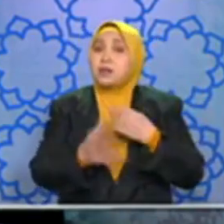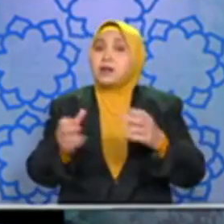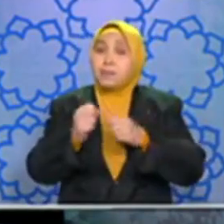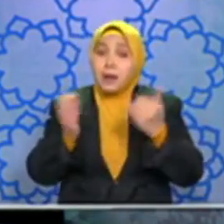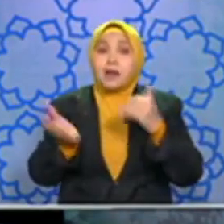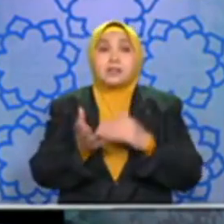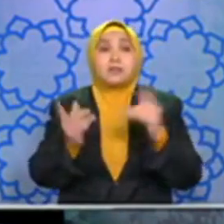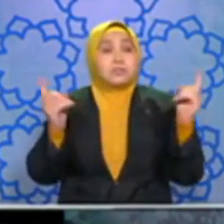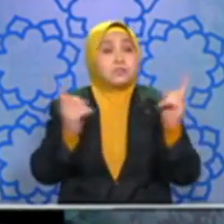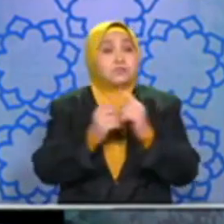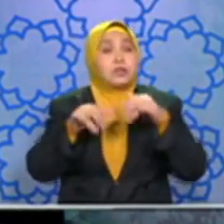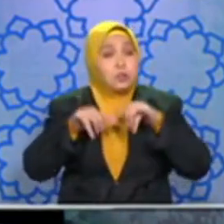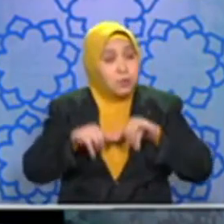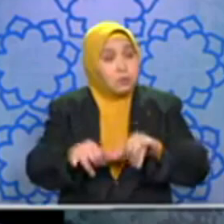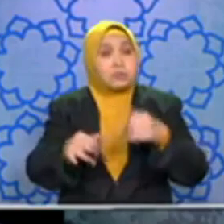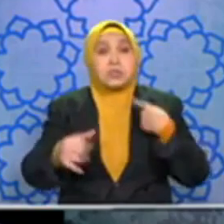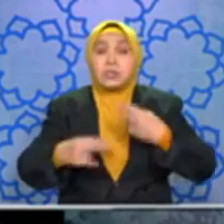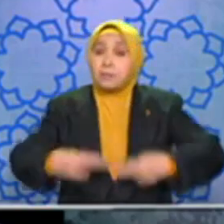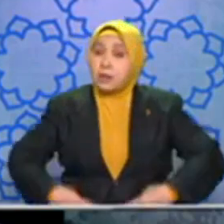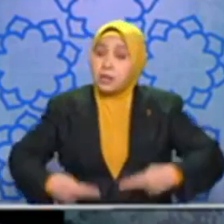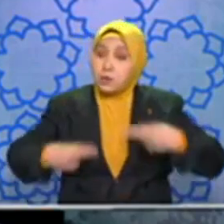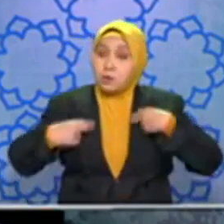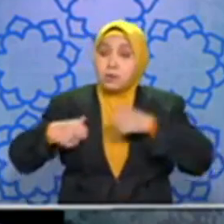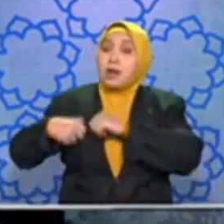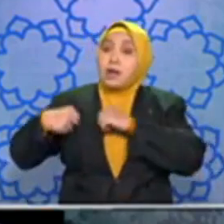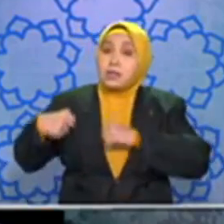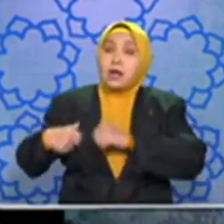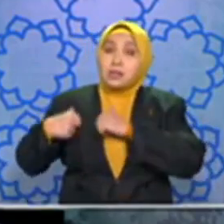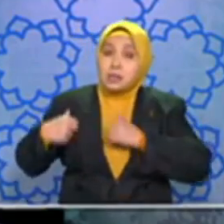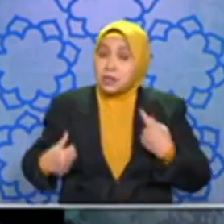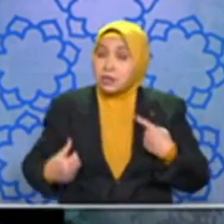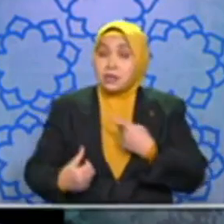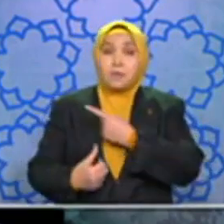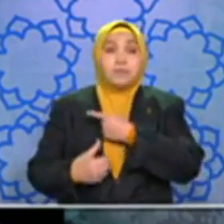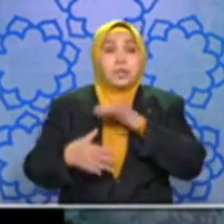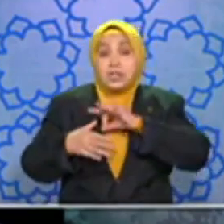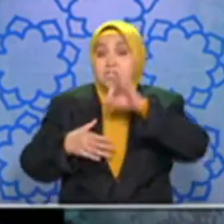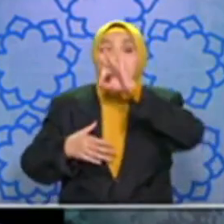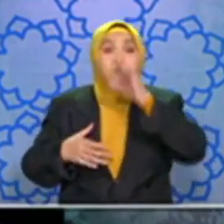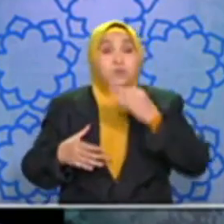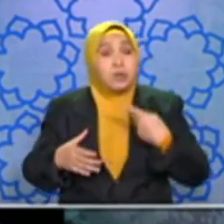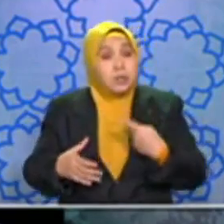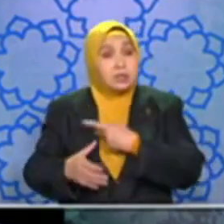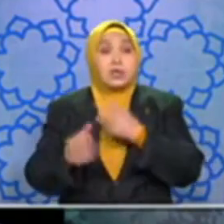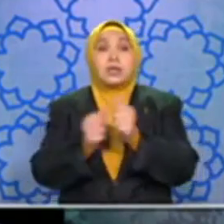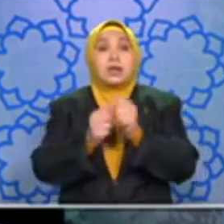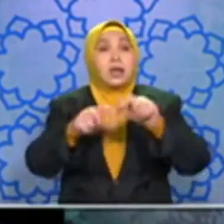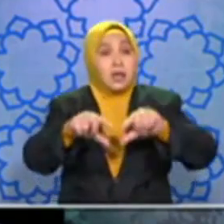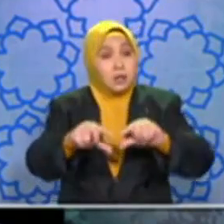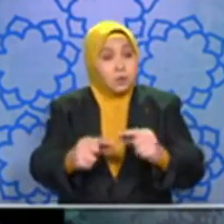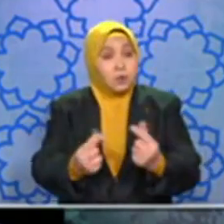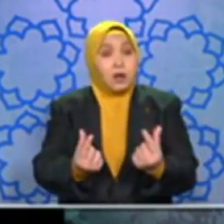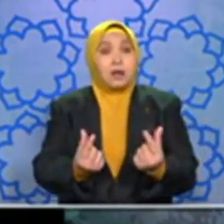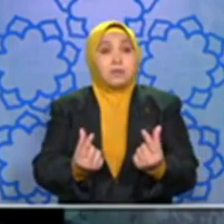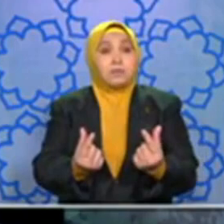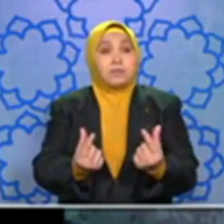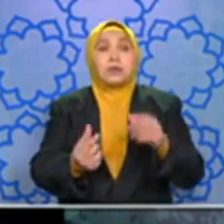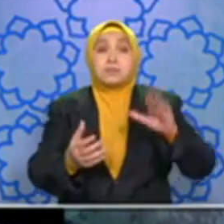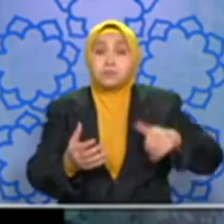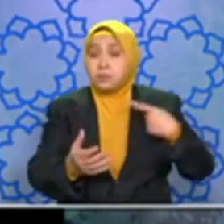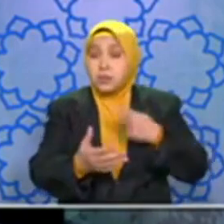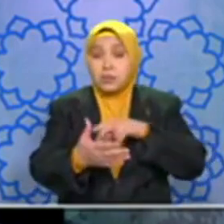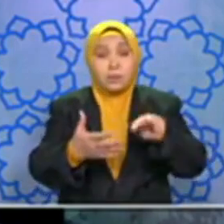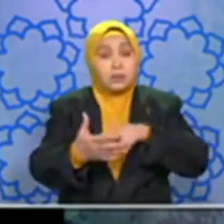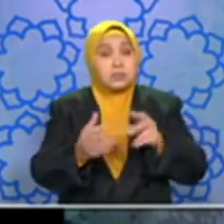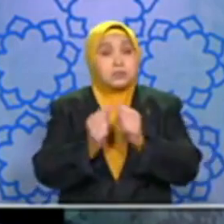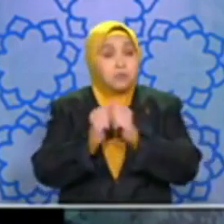bertemu untuk terus kita menghidupkan hati-hati kita, menghidupkan jiwa kita dengan Al-Quran. Sebelum kita baca, marilah